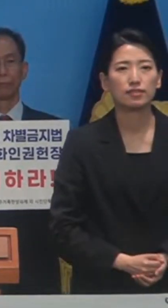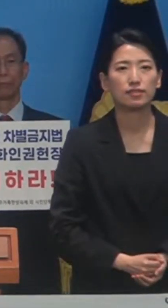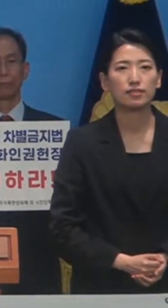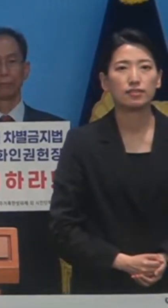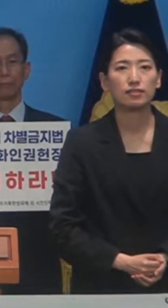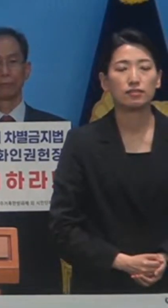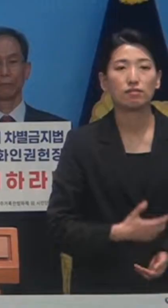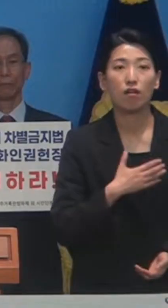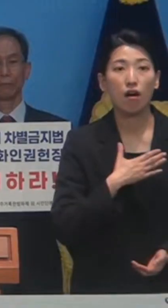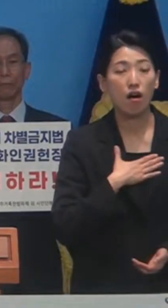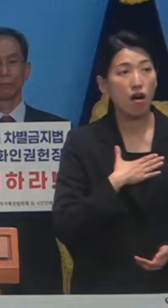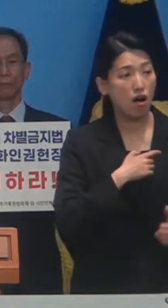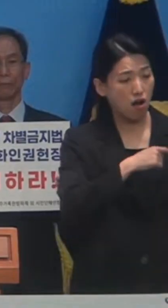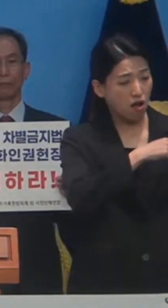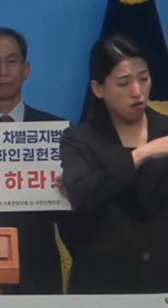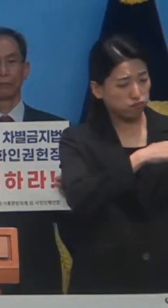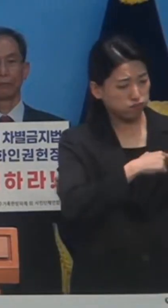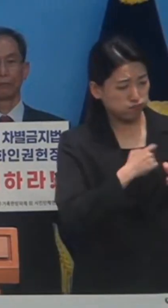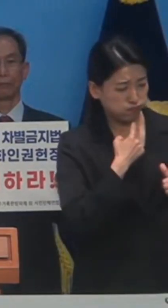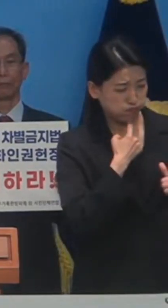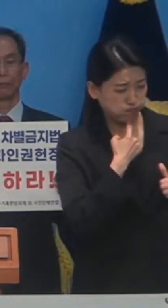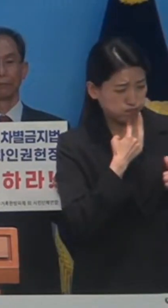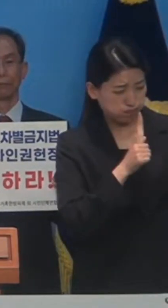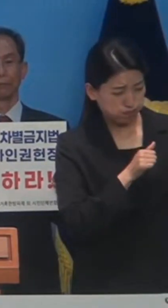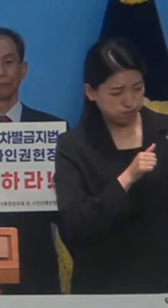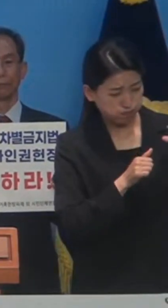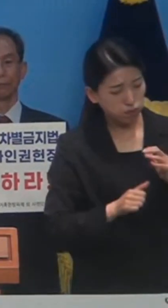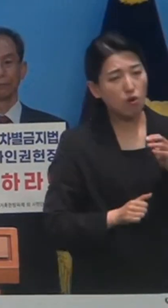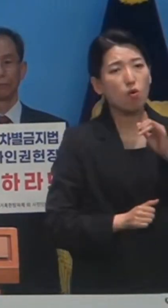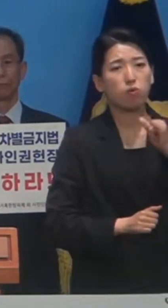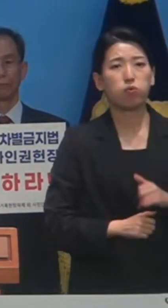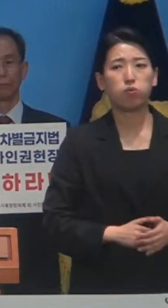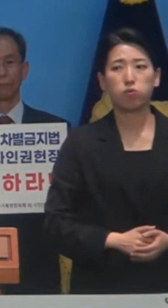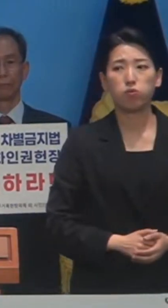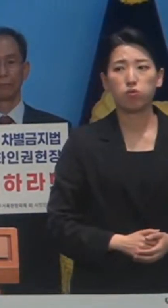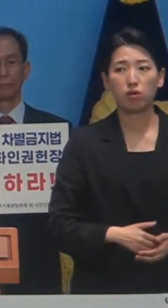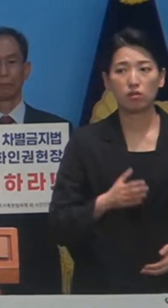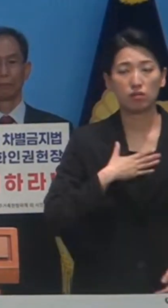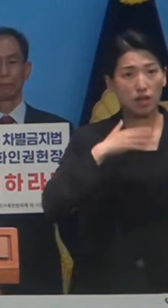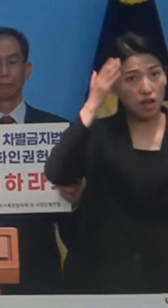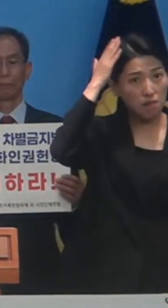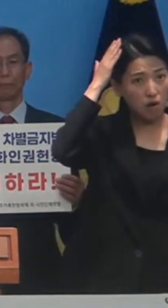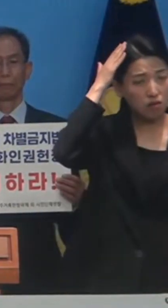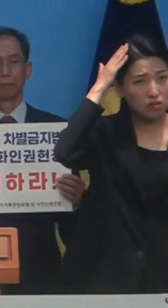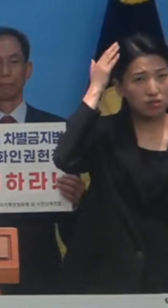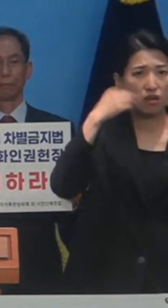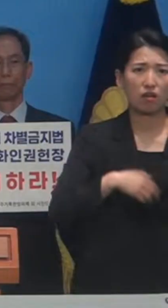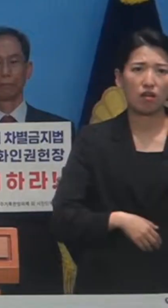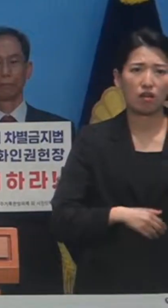우리는 강요받았고 또한 억압받았습니다. 제 머리를 한번 보십시오.